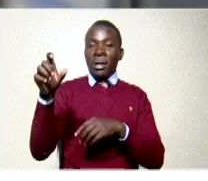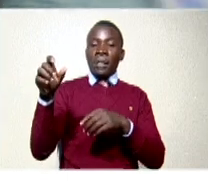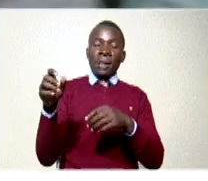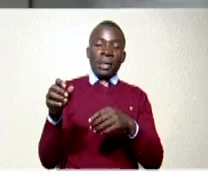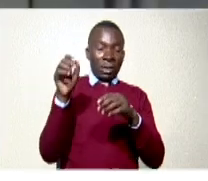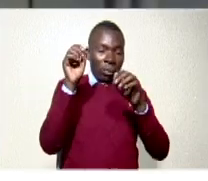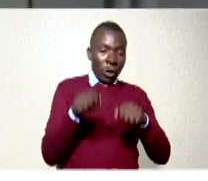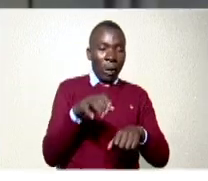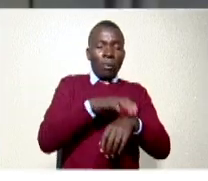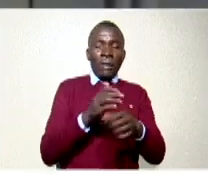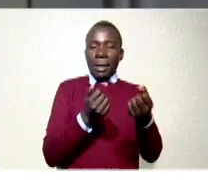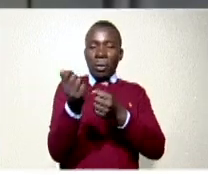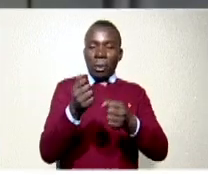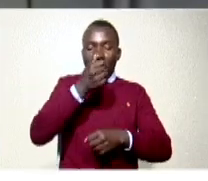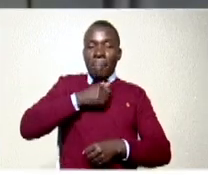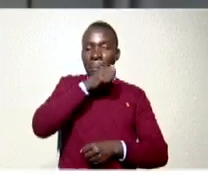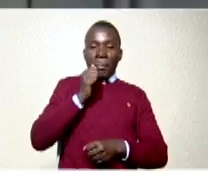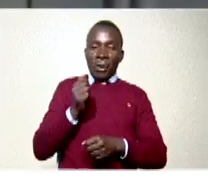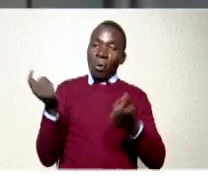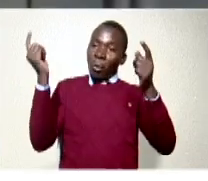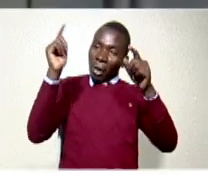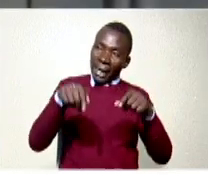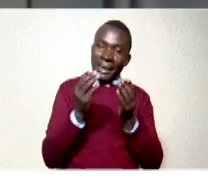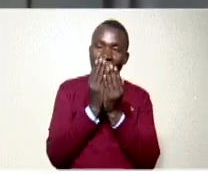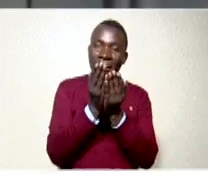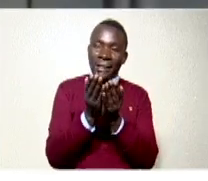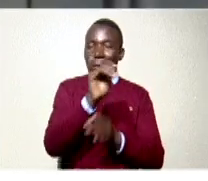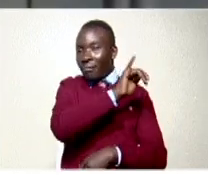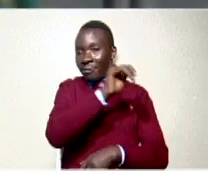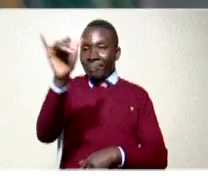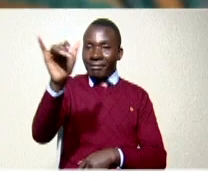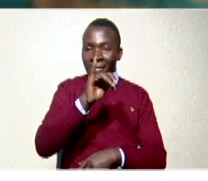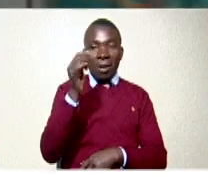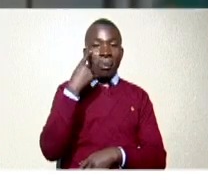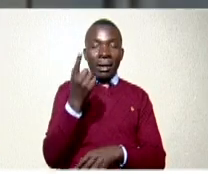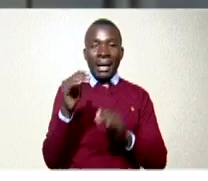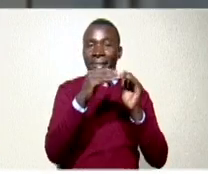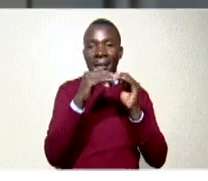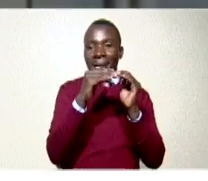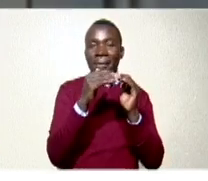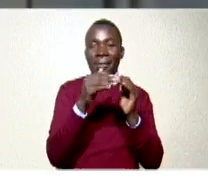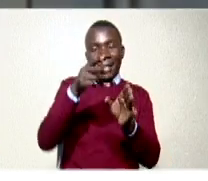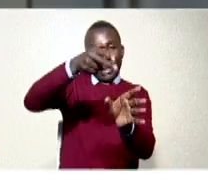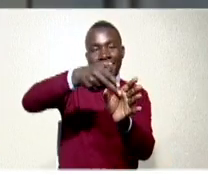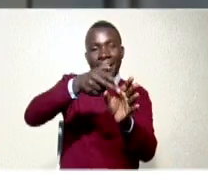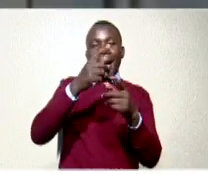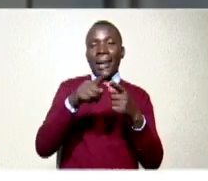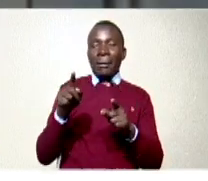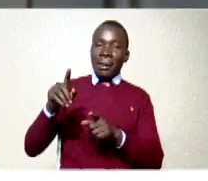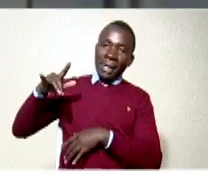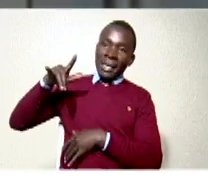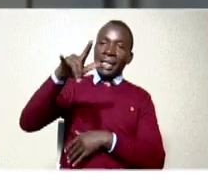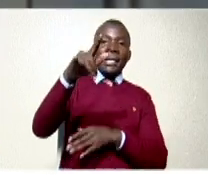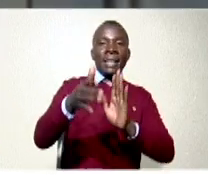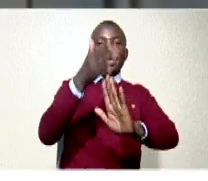ugateguka ukayifata ukazi Rusizi ugasubirayo usanga genda kungana na essence kandi noneho indege yirihuta